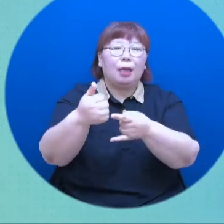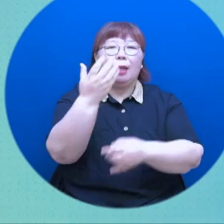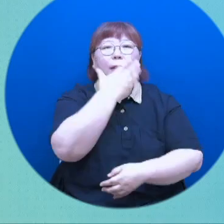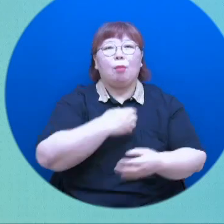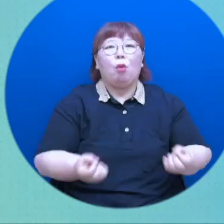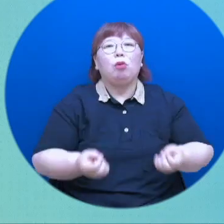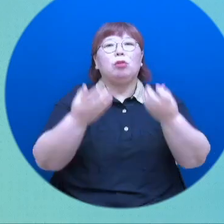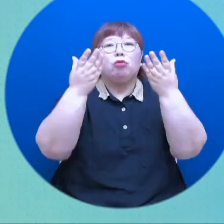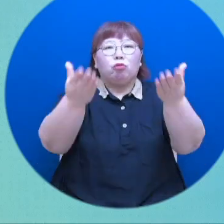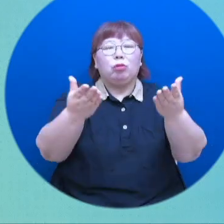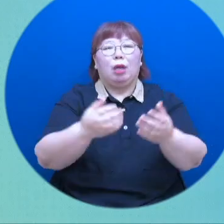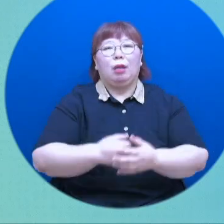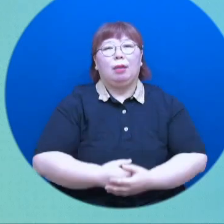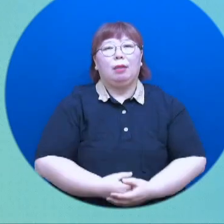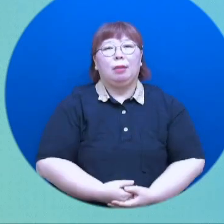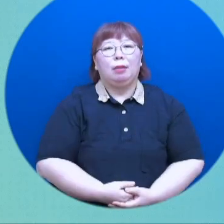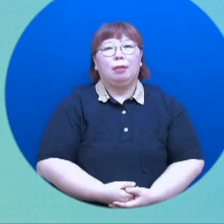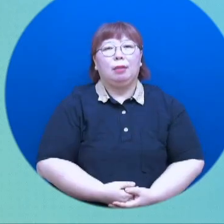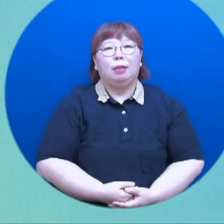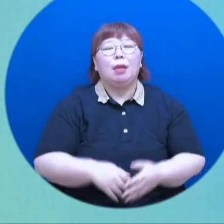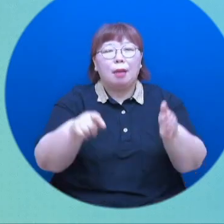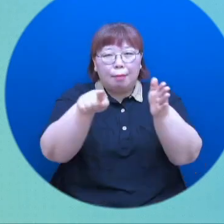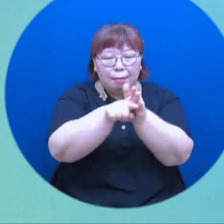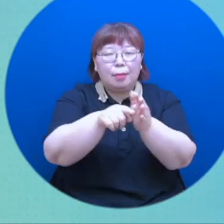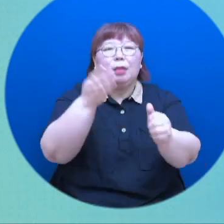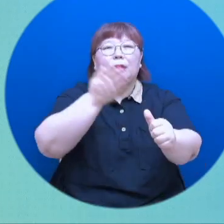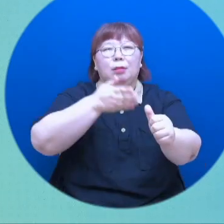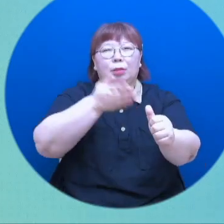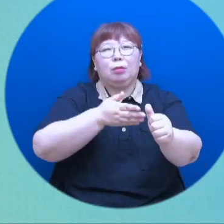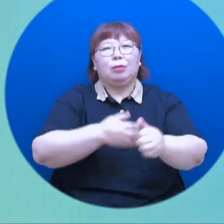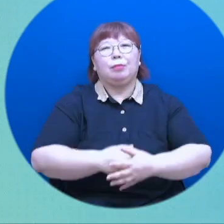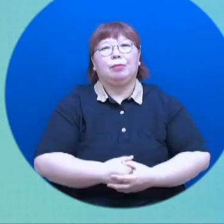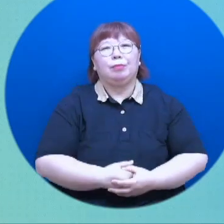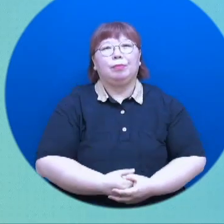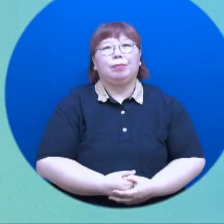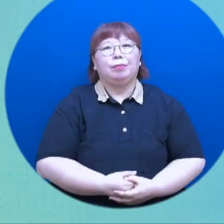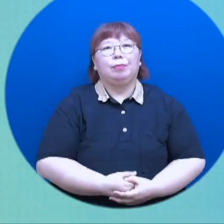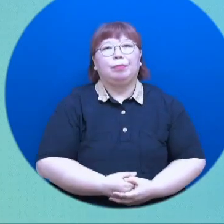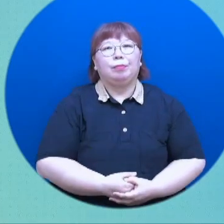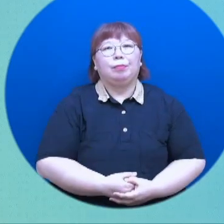주신다 말씀하고 있다는 사실 믿으시기를 주의 이름으로 축원합니다.